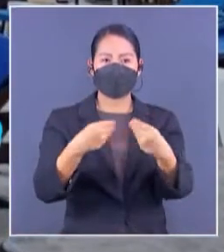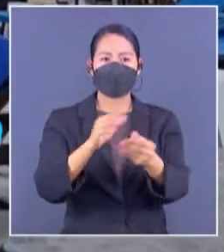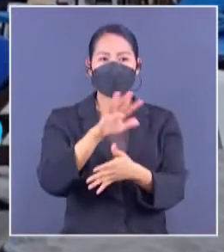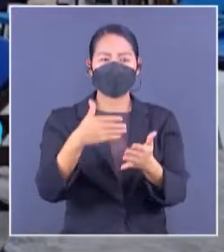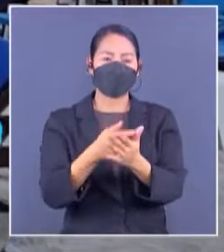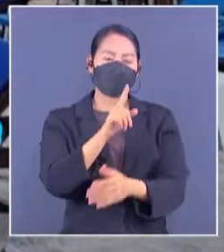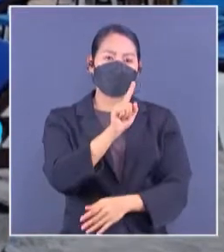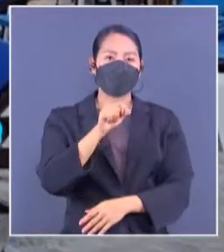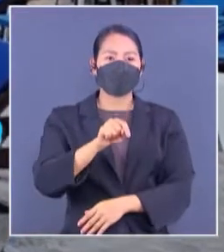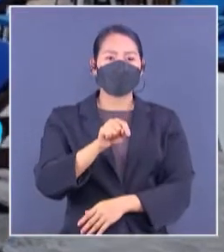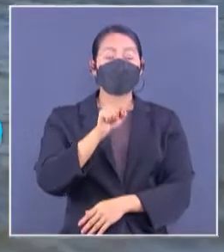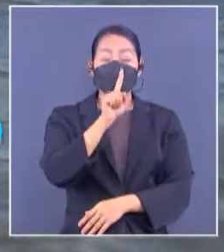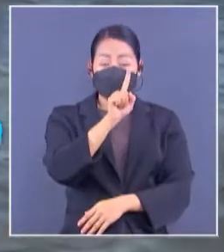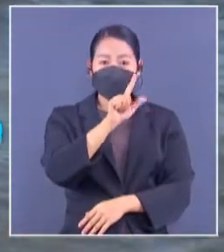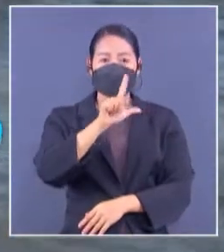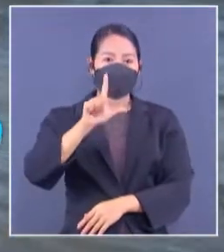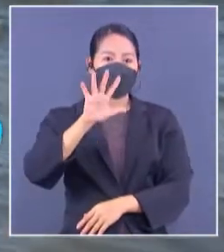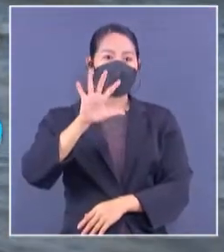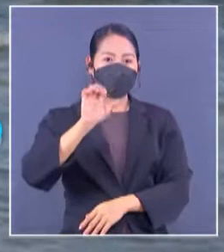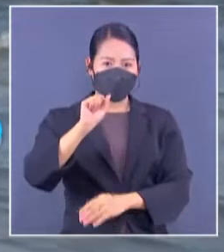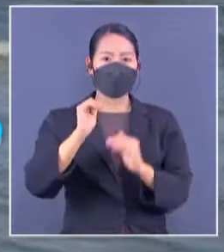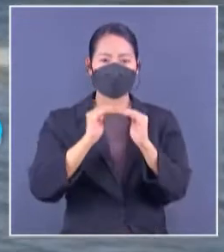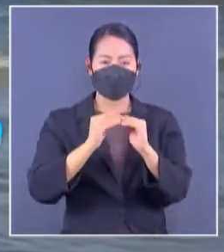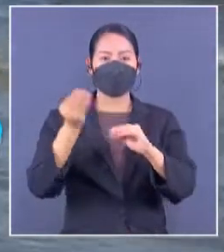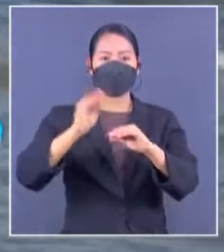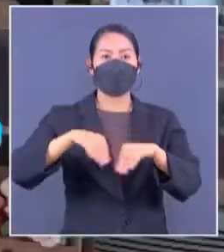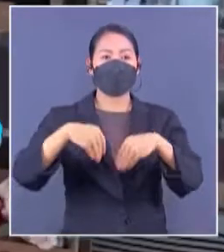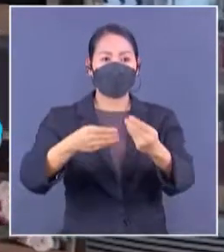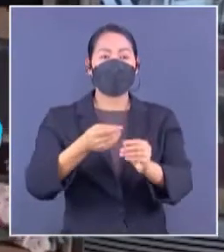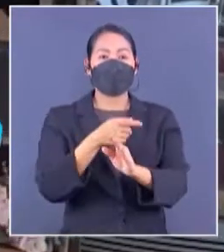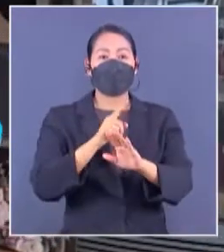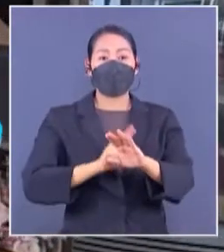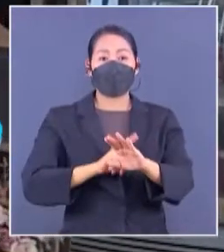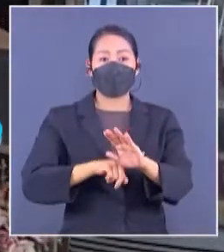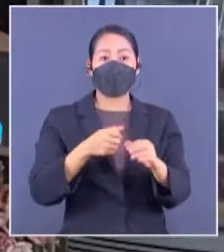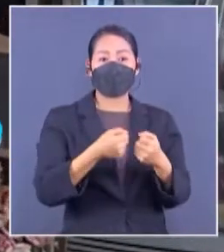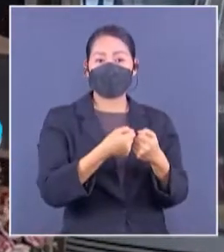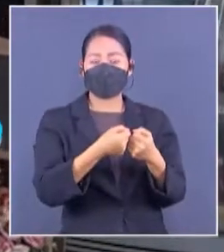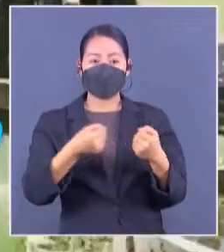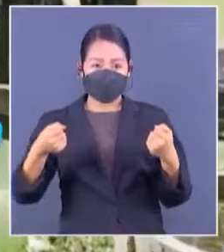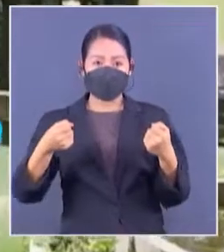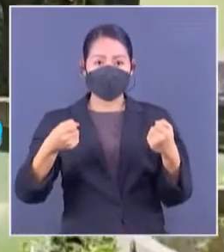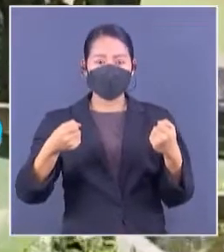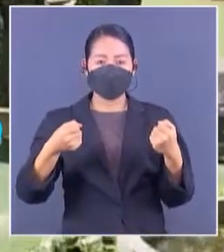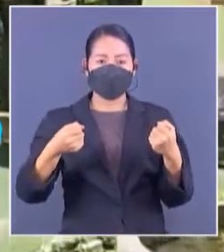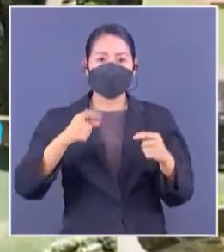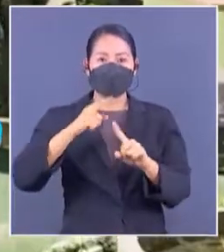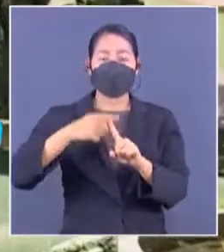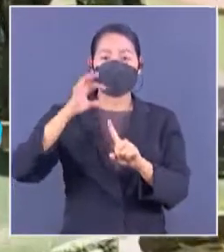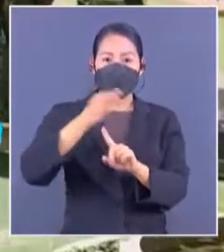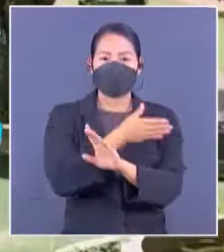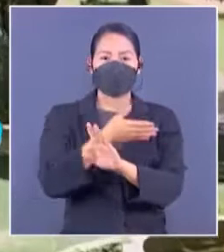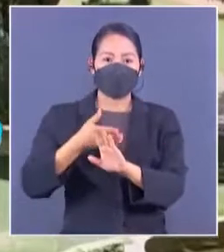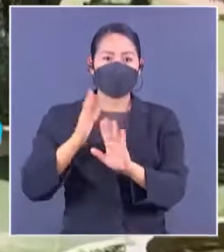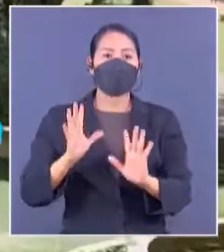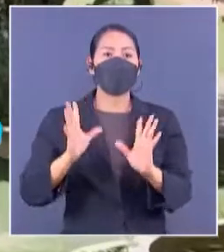การเที่ยวการใช้ออกไปถึง30กันยายนนี้จากที่เดิมเนี่ยสิ้นสุดในเดือนพฤษภาคมนี้แล้วนะครับเพื่อที่จะสนับสนุนการท่องเ